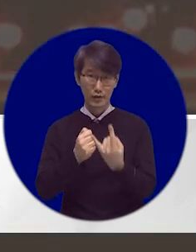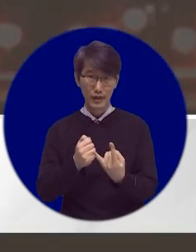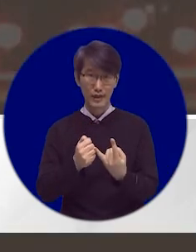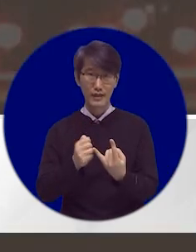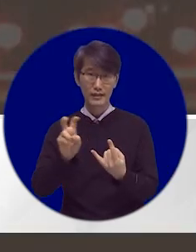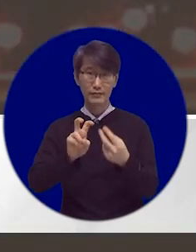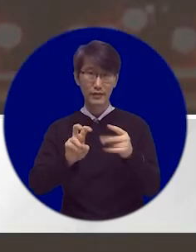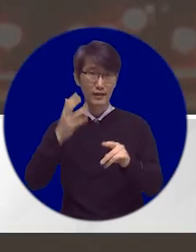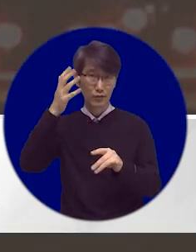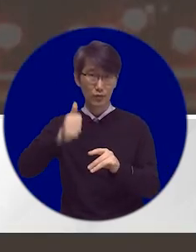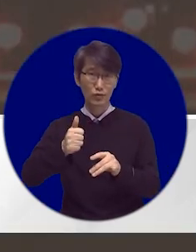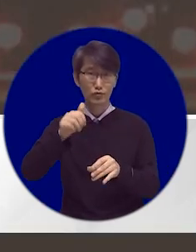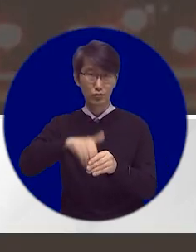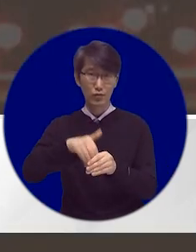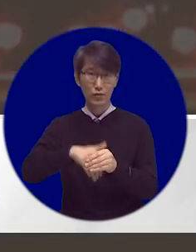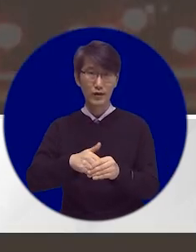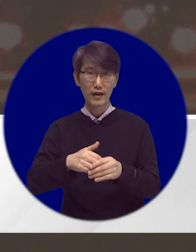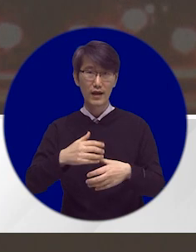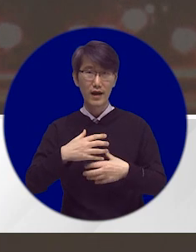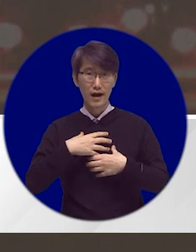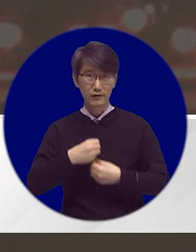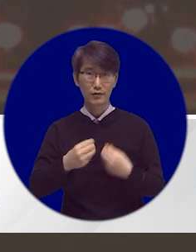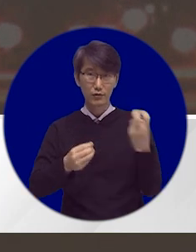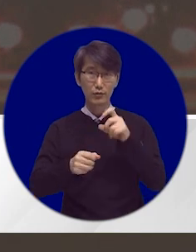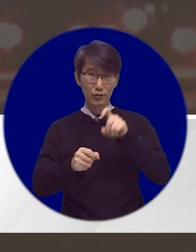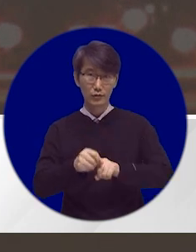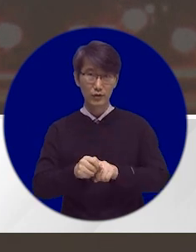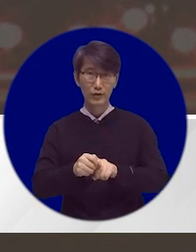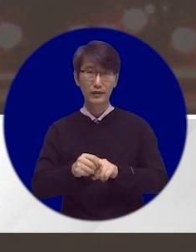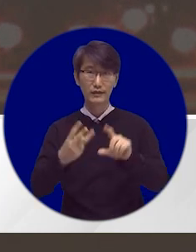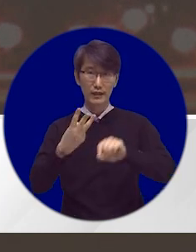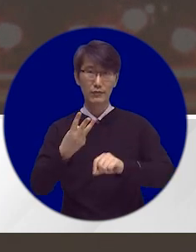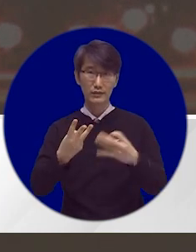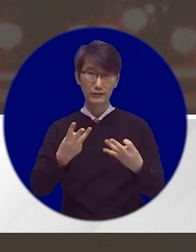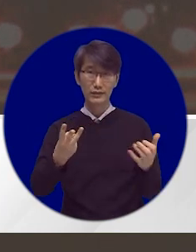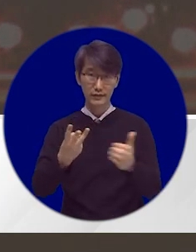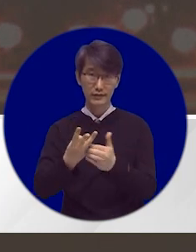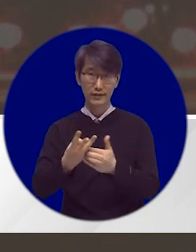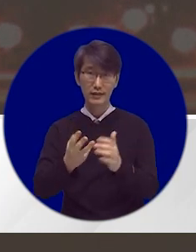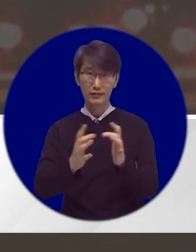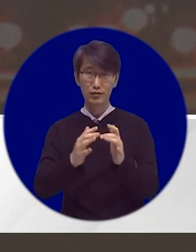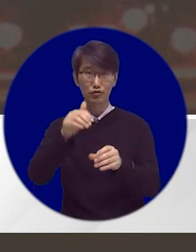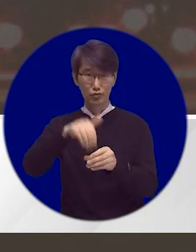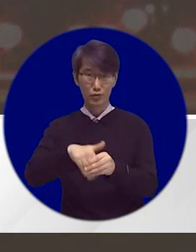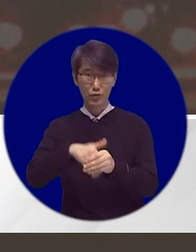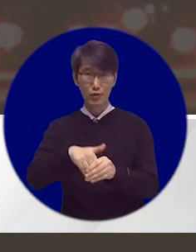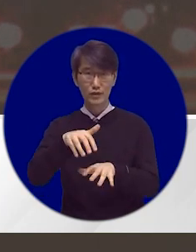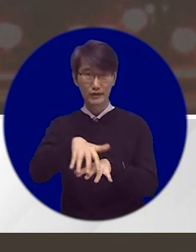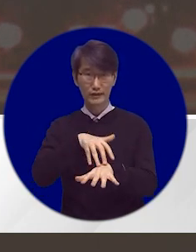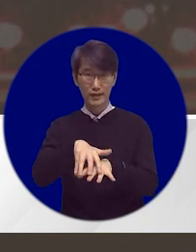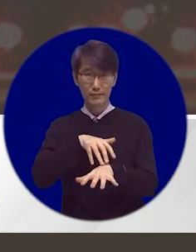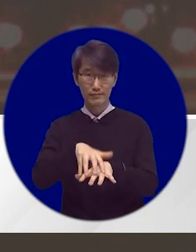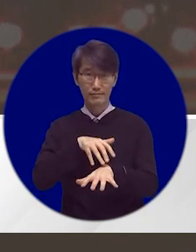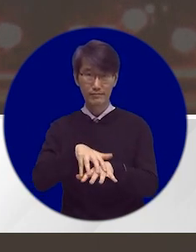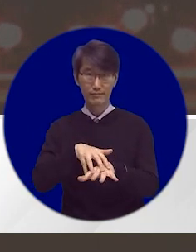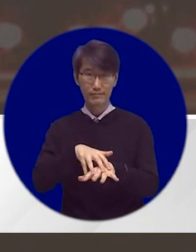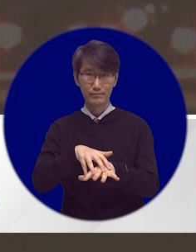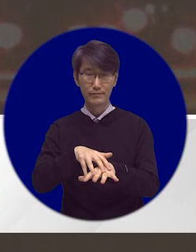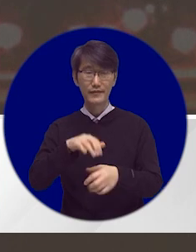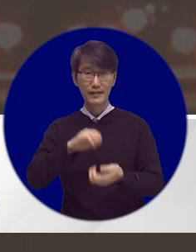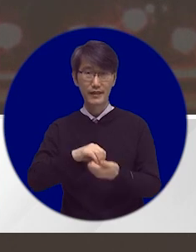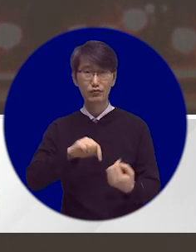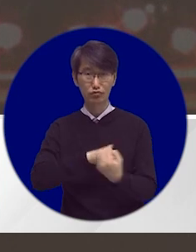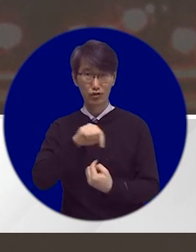중앙선거관리위원회가 제20대 대통령 선거의 안정적인 관리를 위해 오는 3월 14일까지 온라인 투표 시스템 서비스 이용을 제한